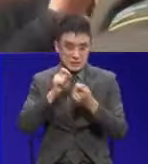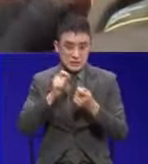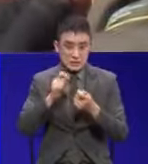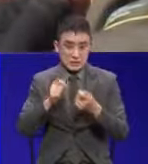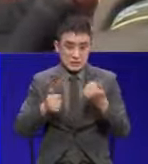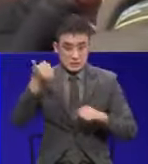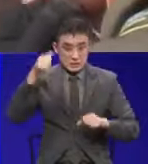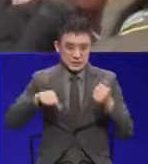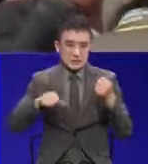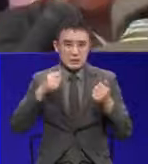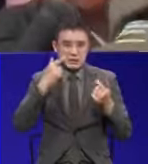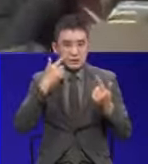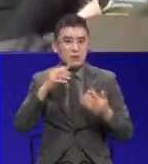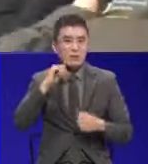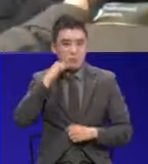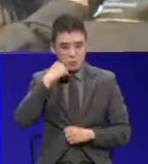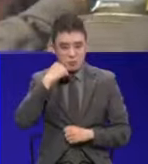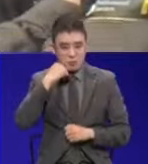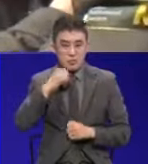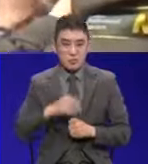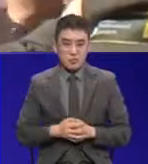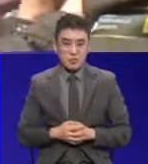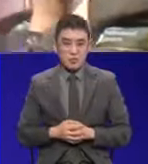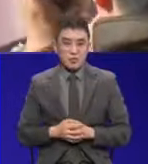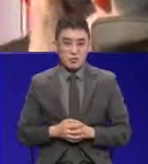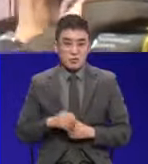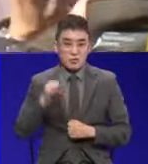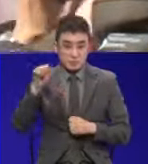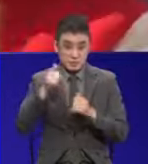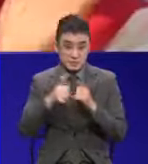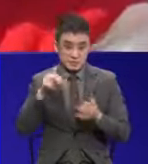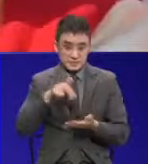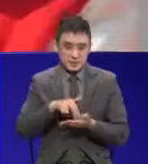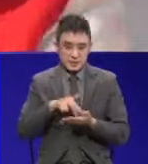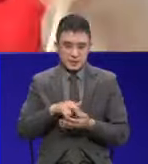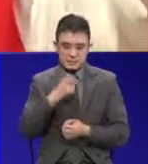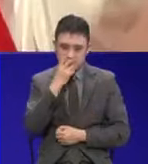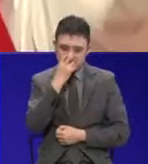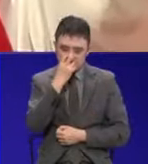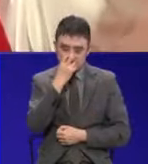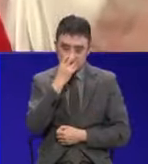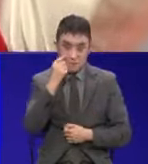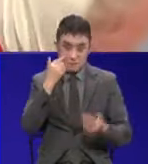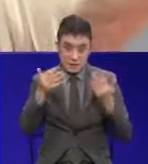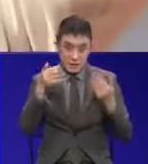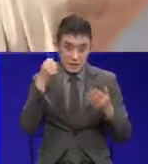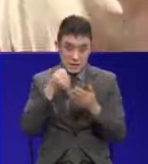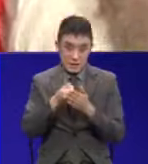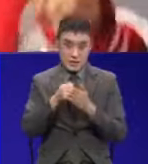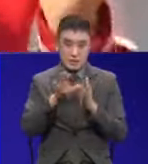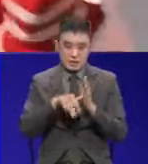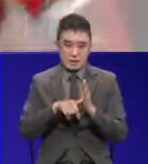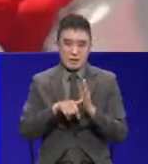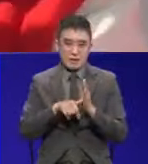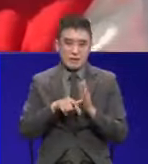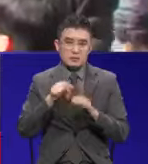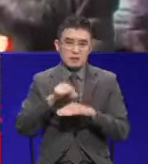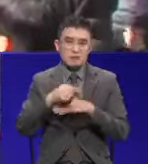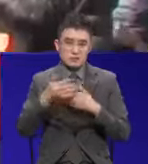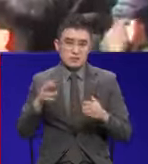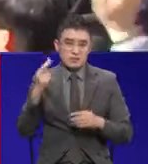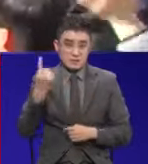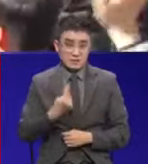없는 상황입니다. 김은혜 후보는 개표가 더 진행되고 어느 정도 당락의 윤곽이 드러나면 다시 선거사무소에 모습을 나타낼